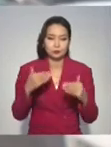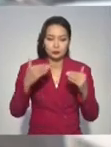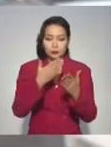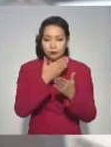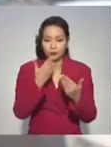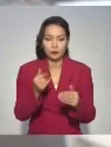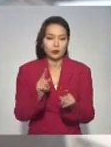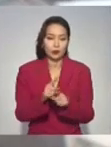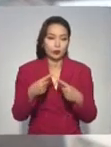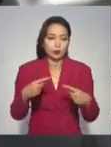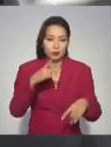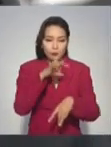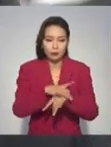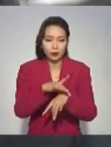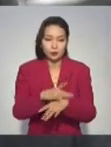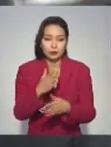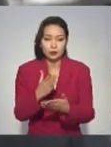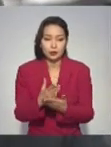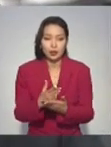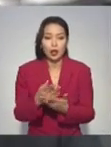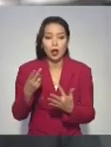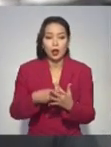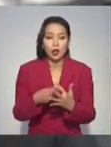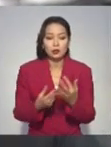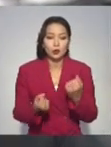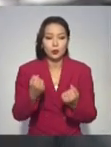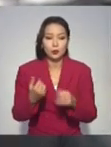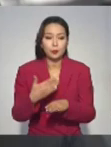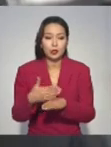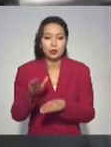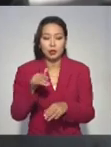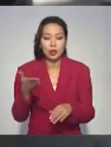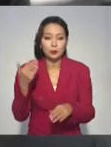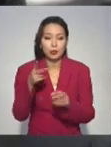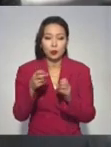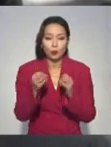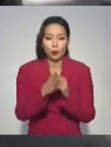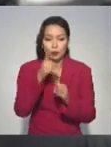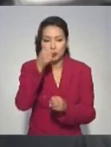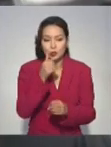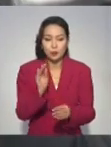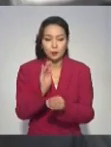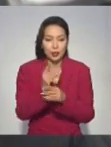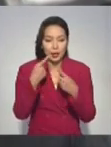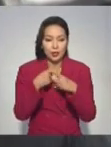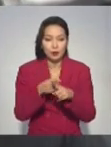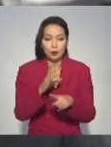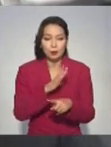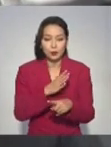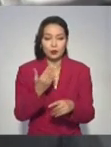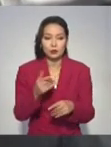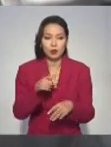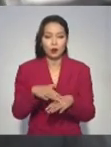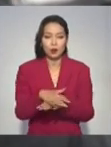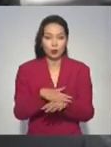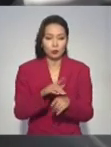басқа факторлар себеп болуда. Жеңілдетілген автонесиенің бұрынғы 2015 жылғы қосылған механизм болды ғой, ол кезде халықта